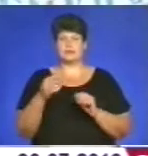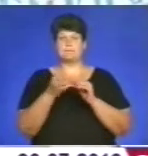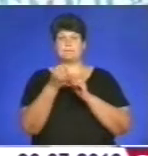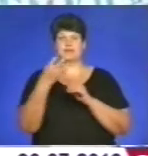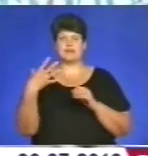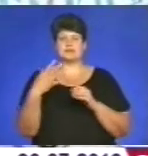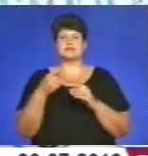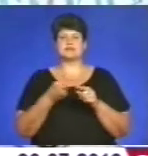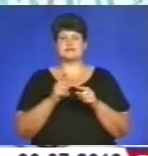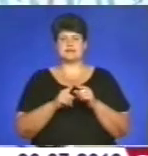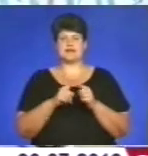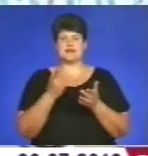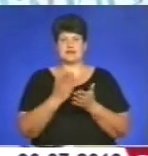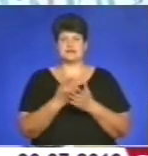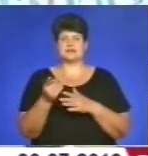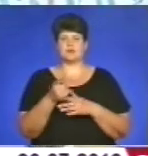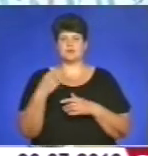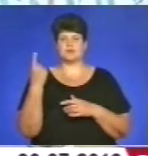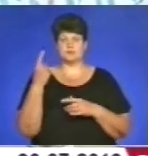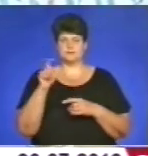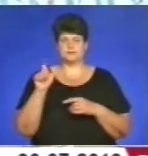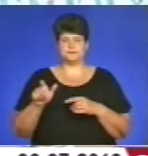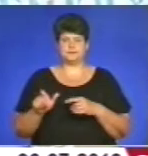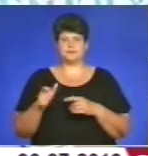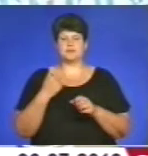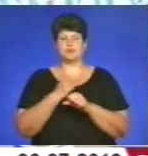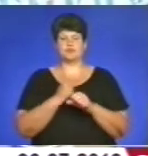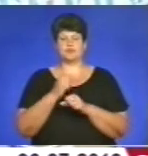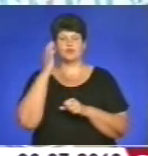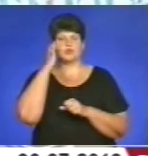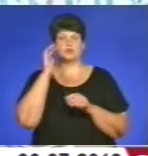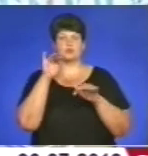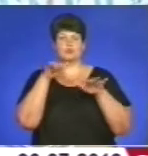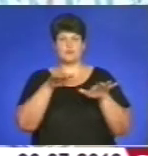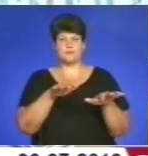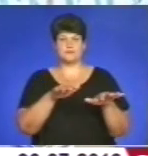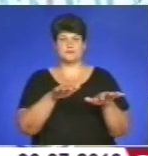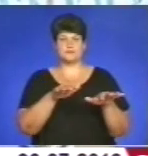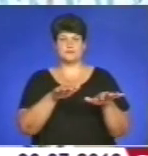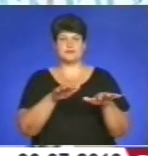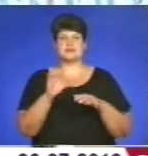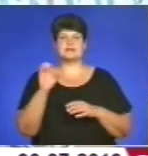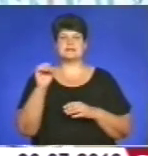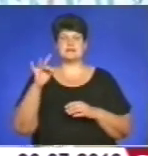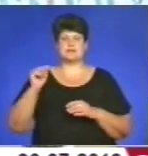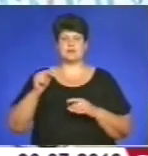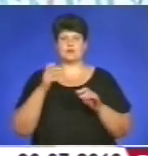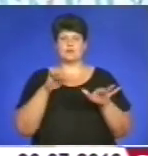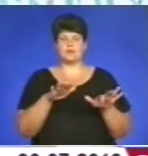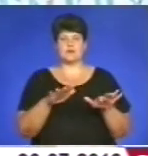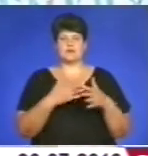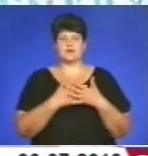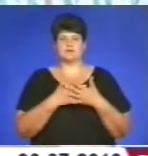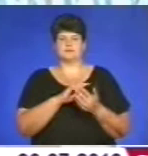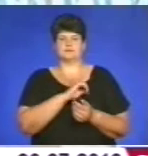основному працюємо по охороні економічної зони України в Чорному морі і в Середземному морі виконуємо задачу операції «Активні